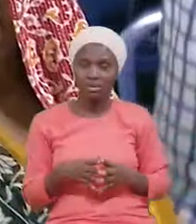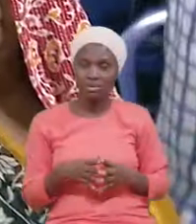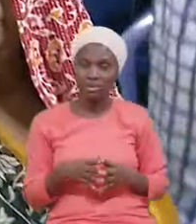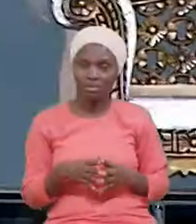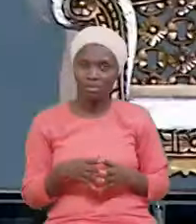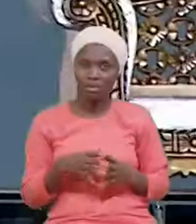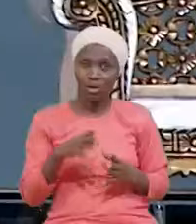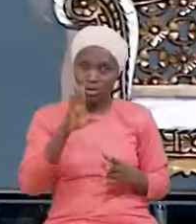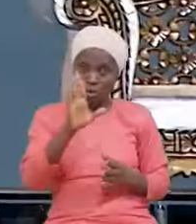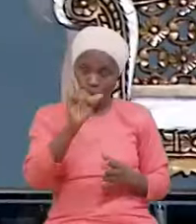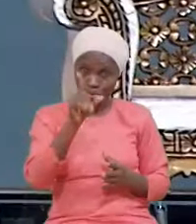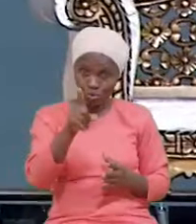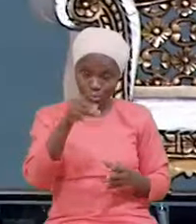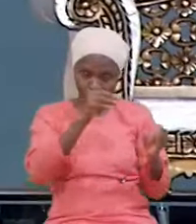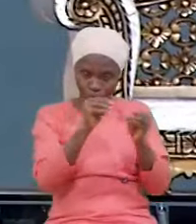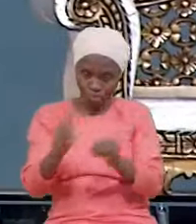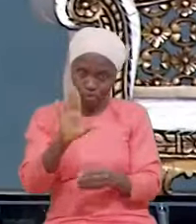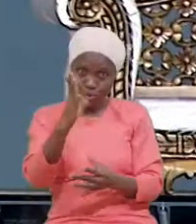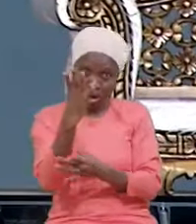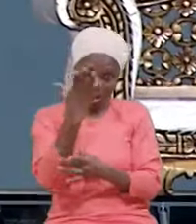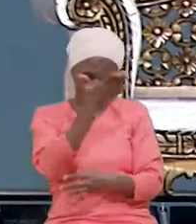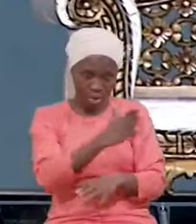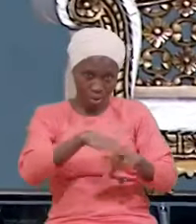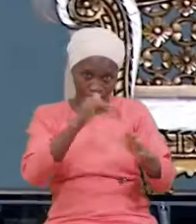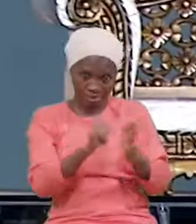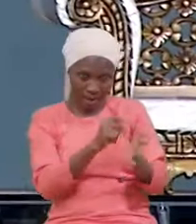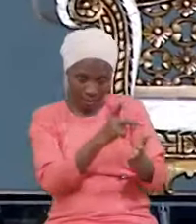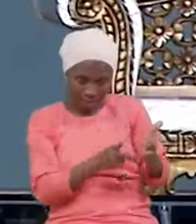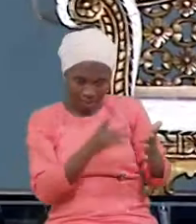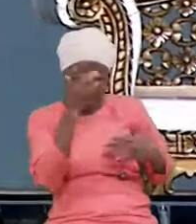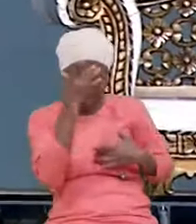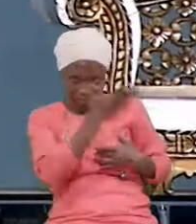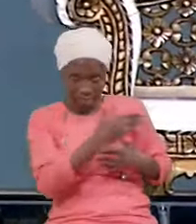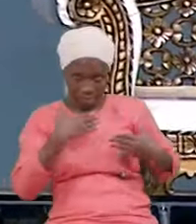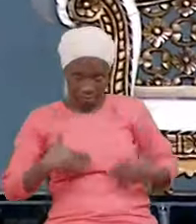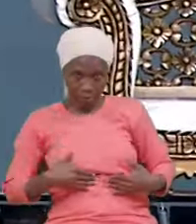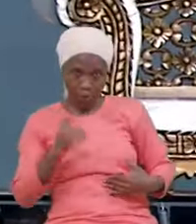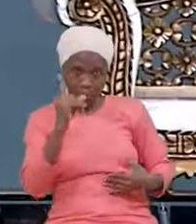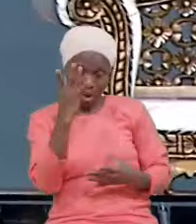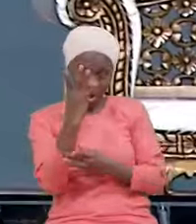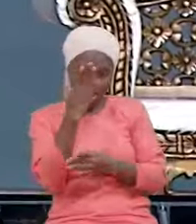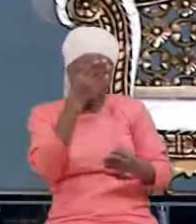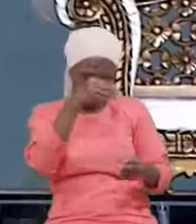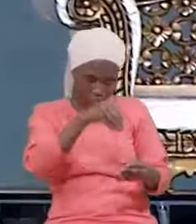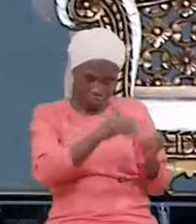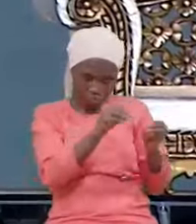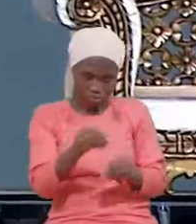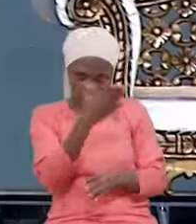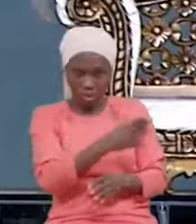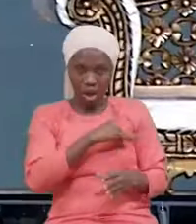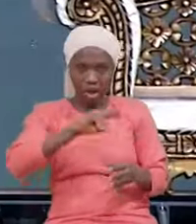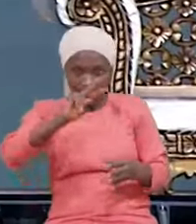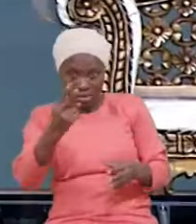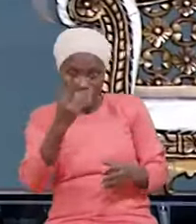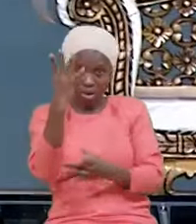Lay one hand there. అక్కడ ఒక చెయ్యి పెట్టుకోండి. Raise up the other hand. రెండవ చెయ్యి పైకి చాపండి. And as we pray.